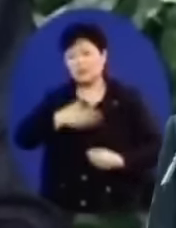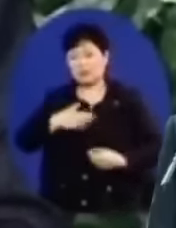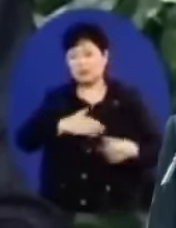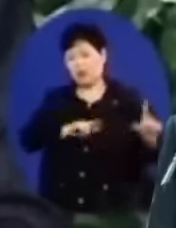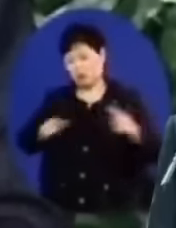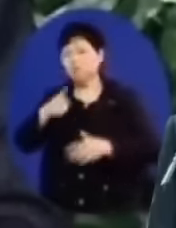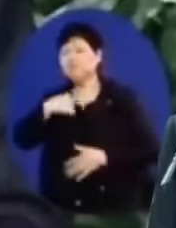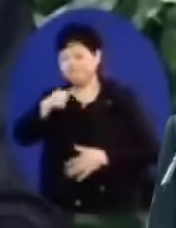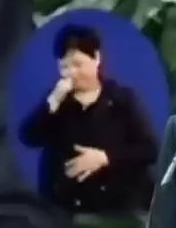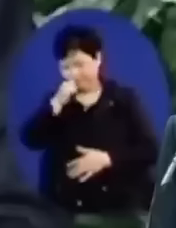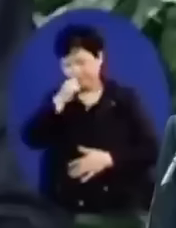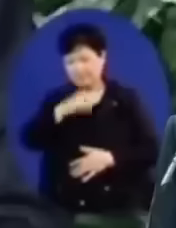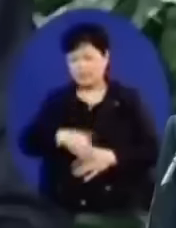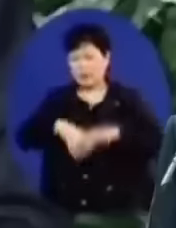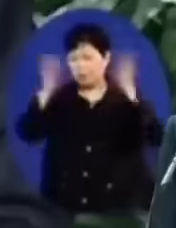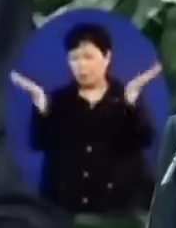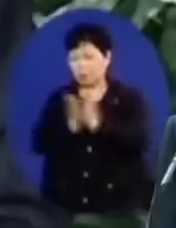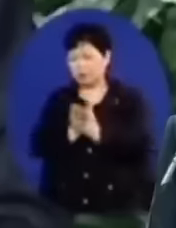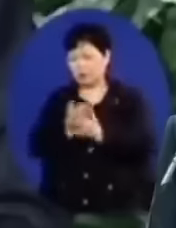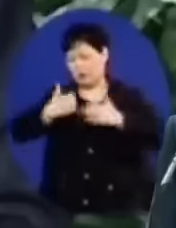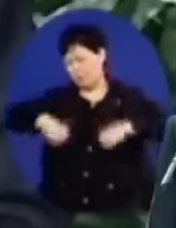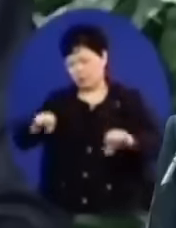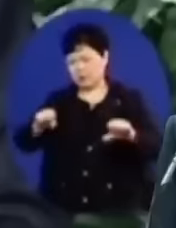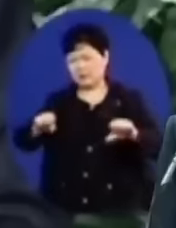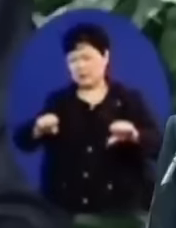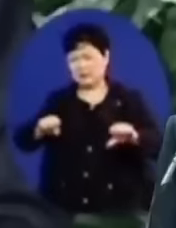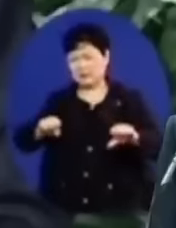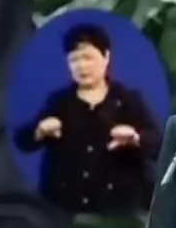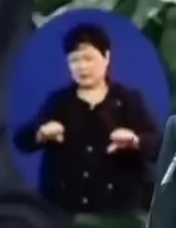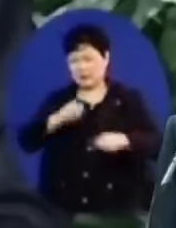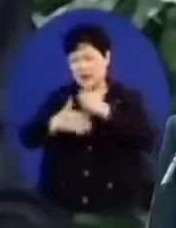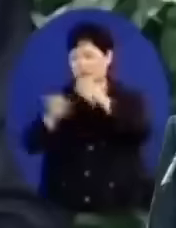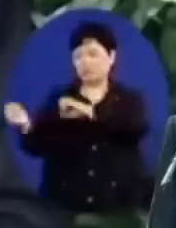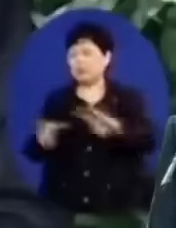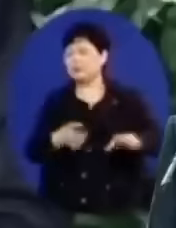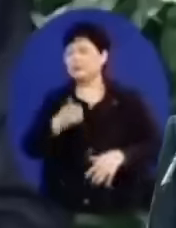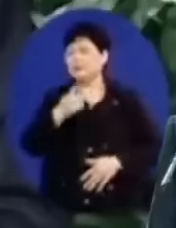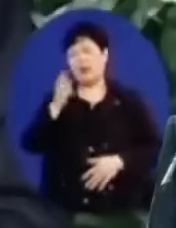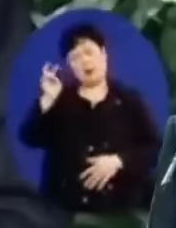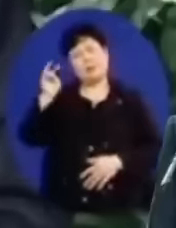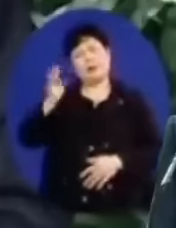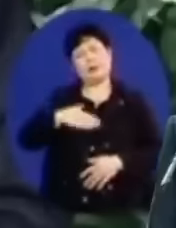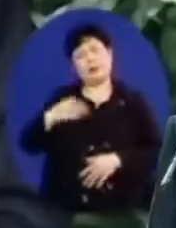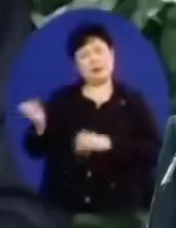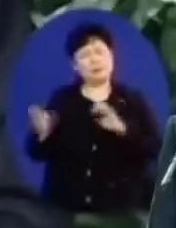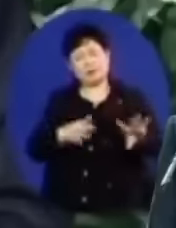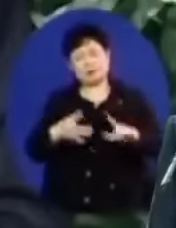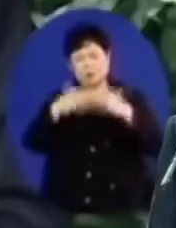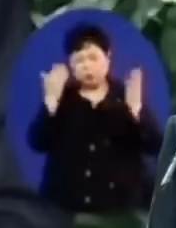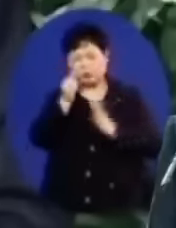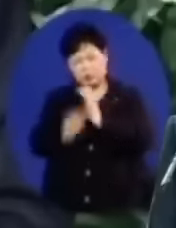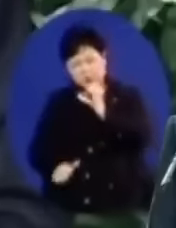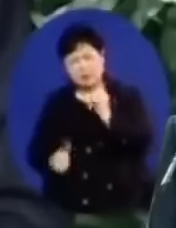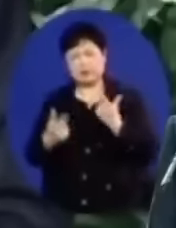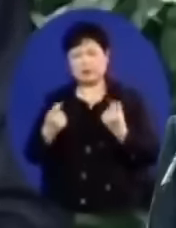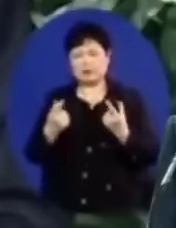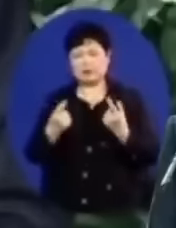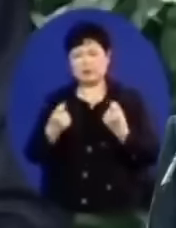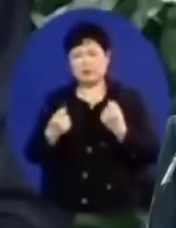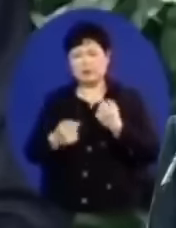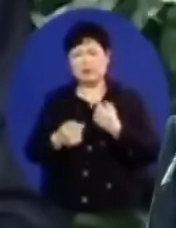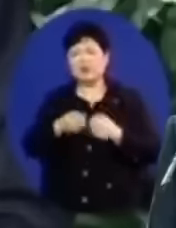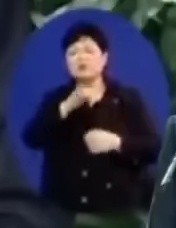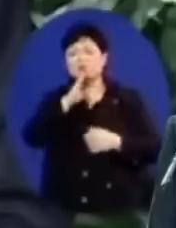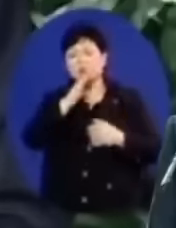했습니다. 다 때려 씌워버리고 싶고 하나님께 버림받은 것 같고 모든 것이 실패인 것 같고 좌절과